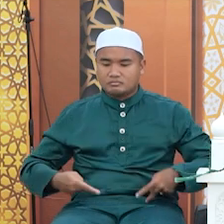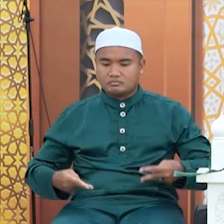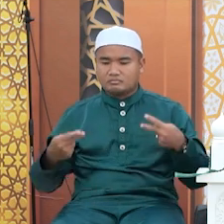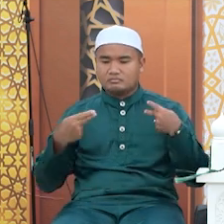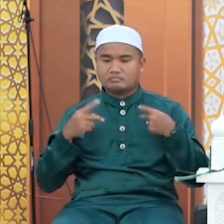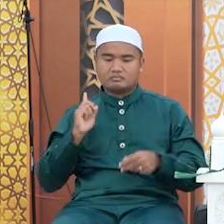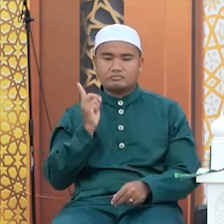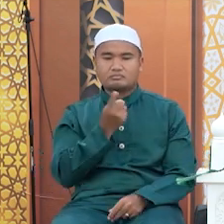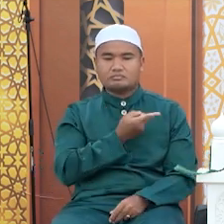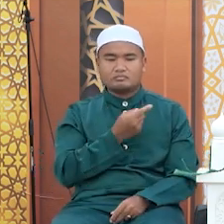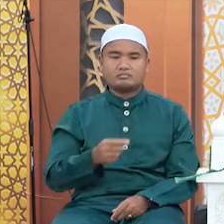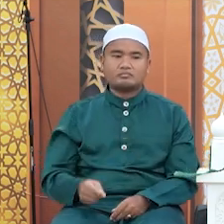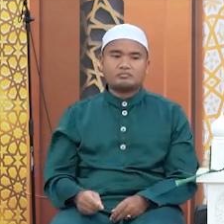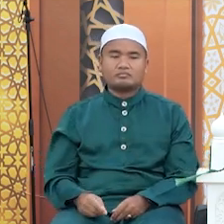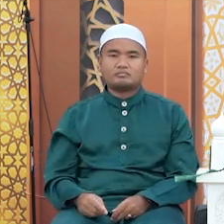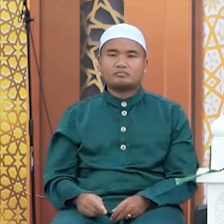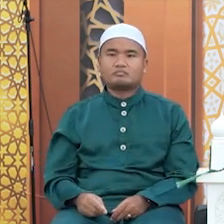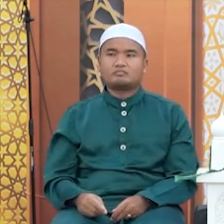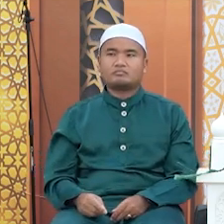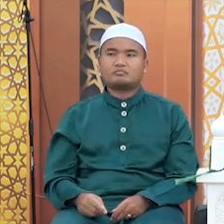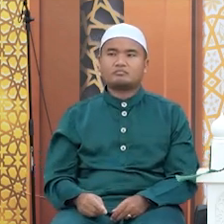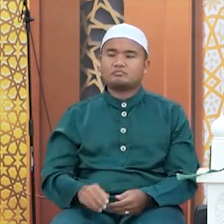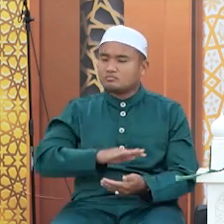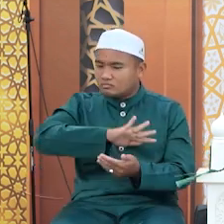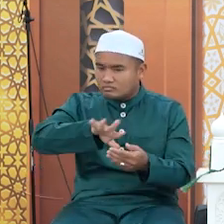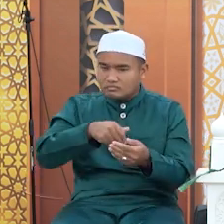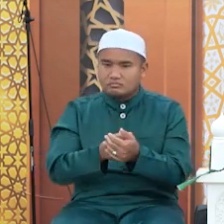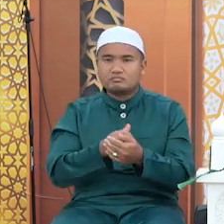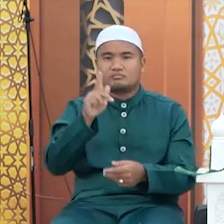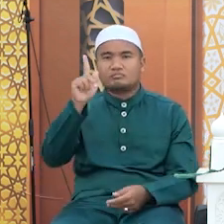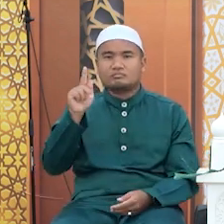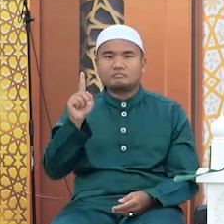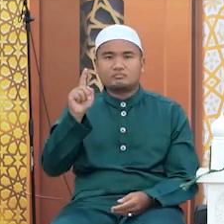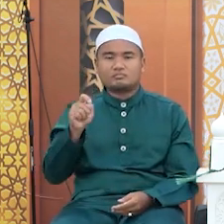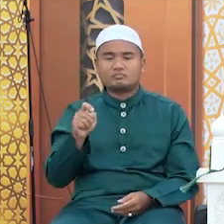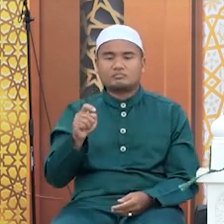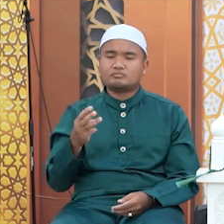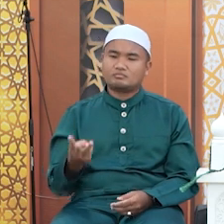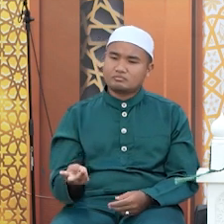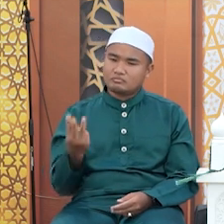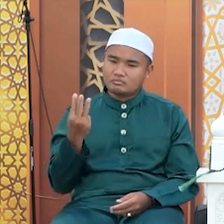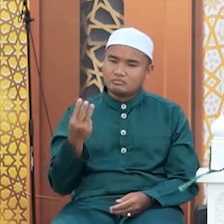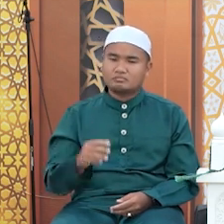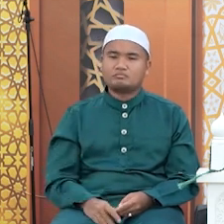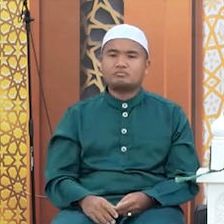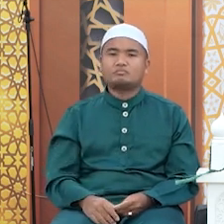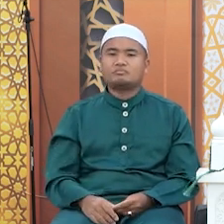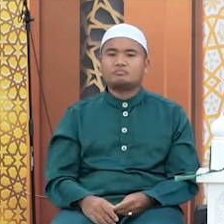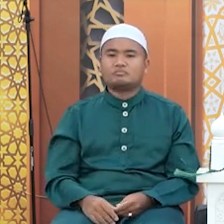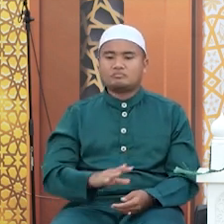Bahkan sama ada yang wajib atau yang aksesori atau yang